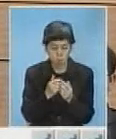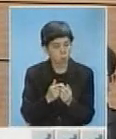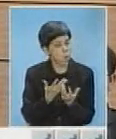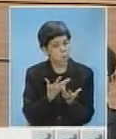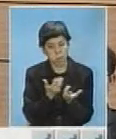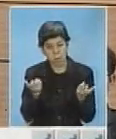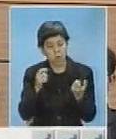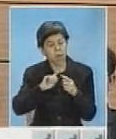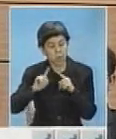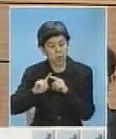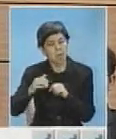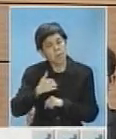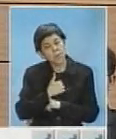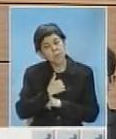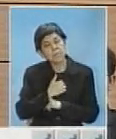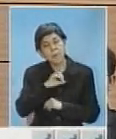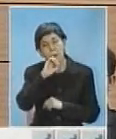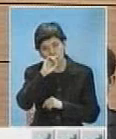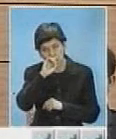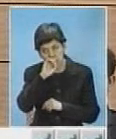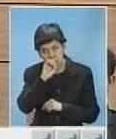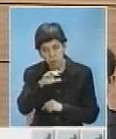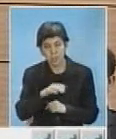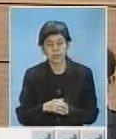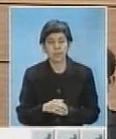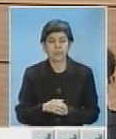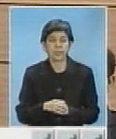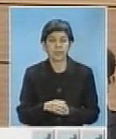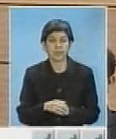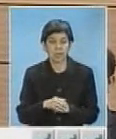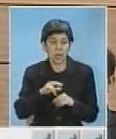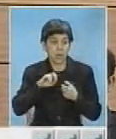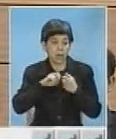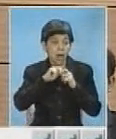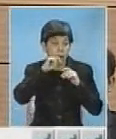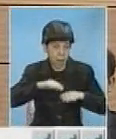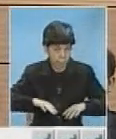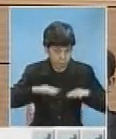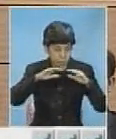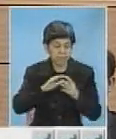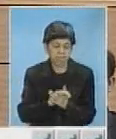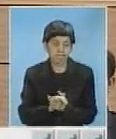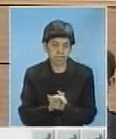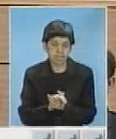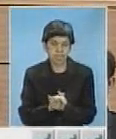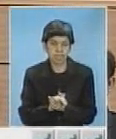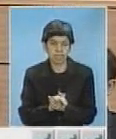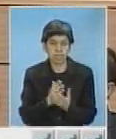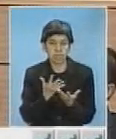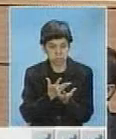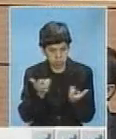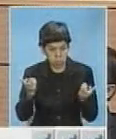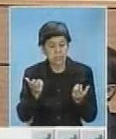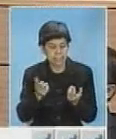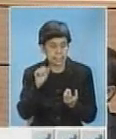าลซึ่งผมก็ขออนุญาตยืนยันอีกครั้งหนึ่งนะครับว่าอุทกภัยที่ผ่านมานั้นได้สร้างความเสียหายอย่างใหญ่หล